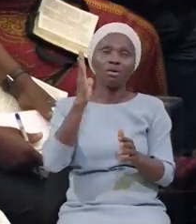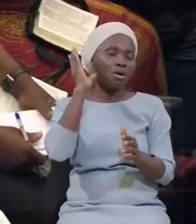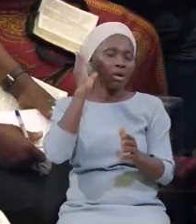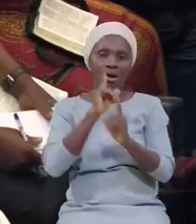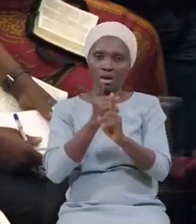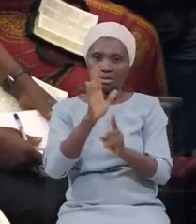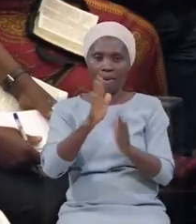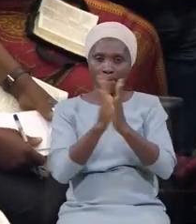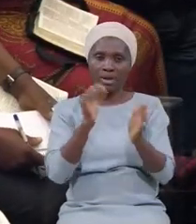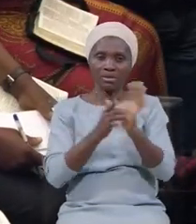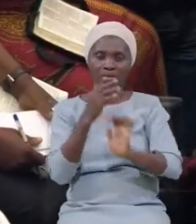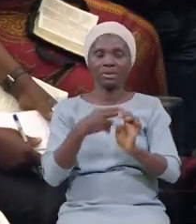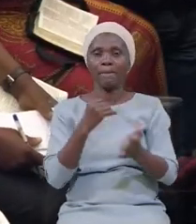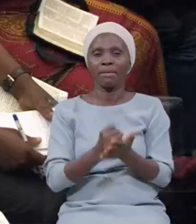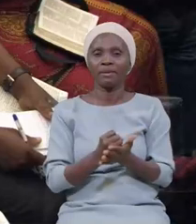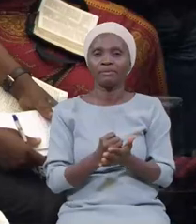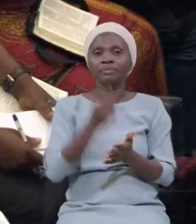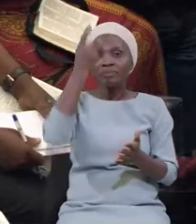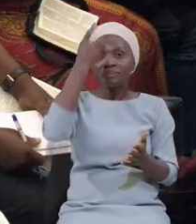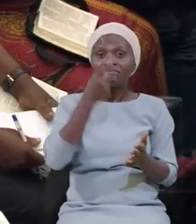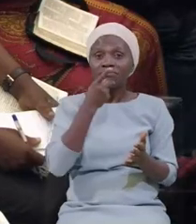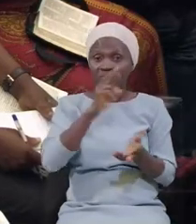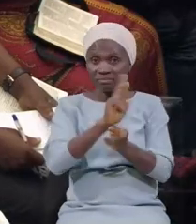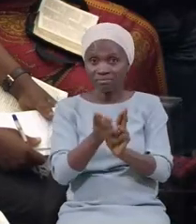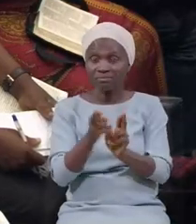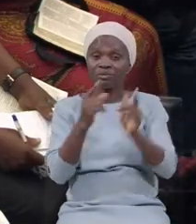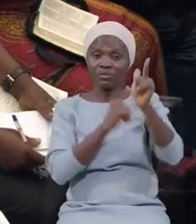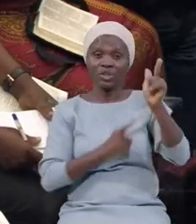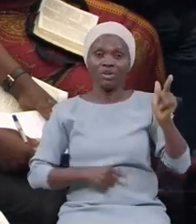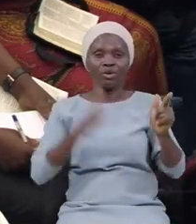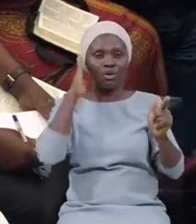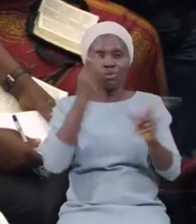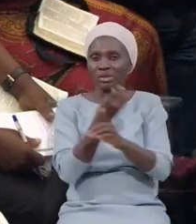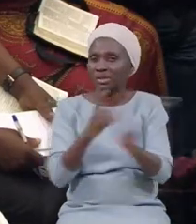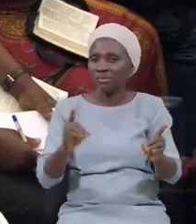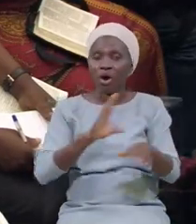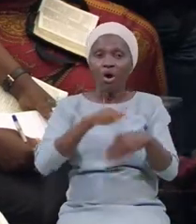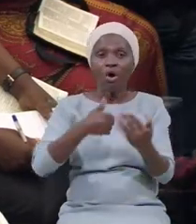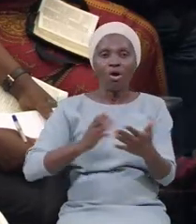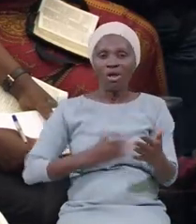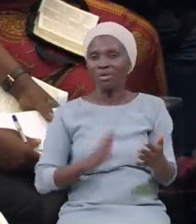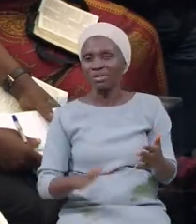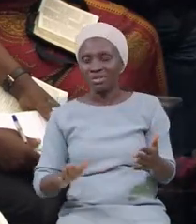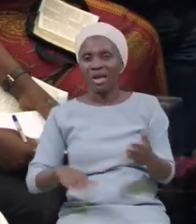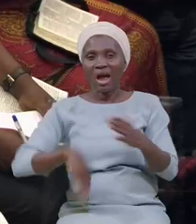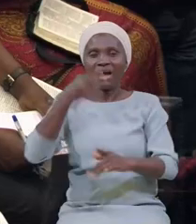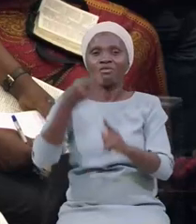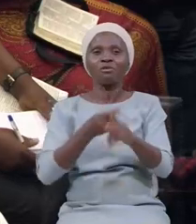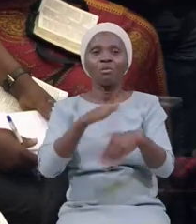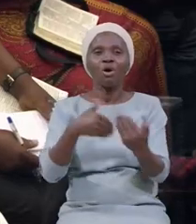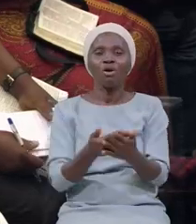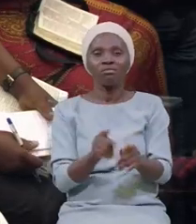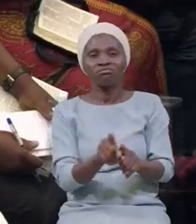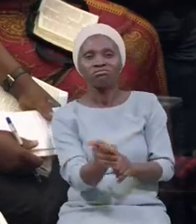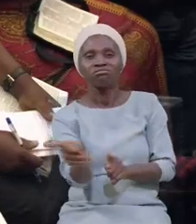La repentance des parents, et le Seigneur va secourir tous nos enfants de la récalcitrance au nom de